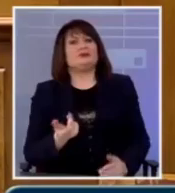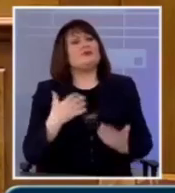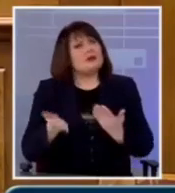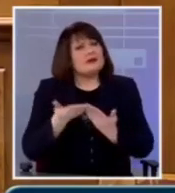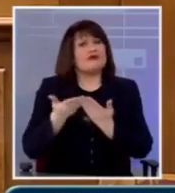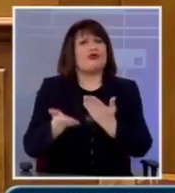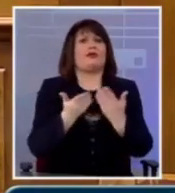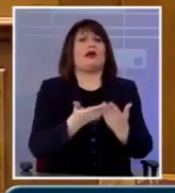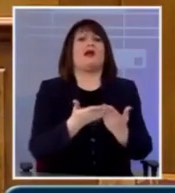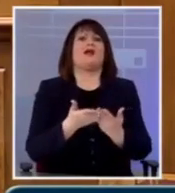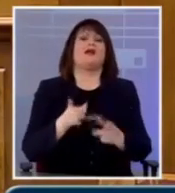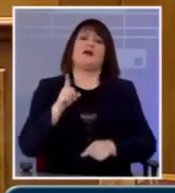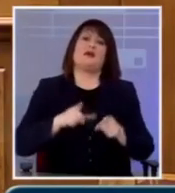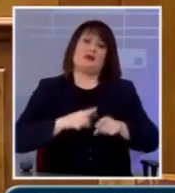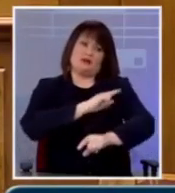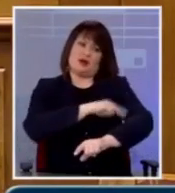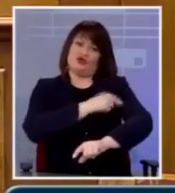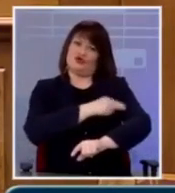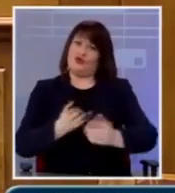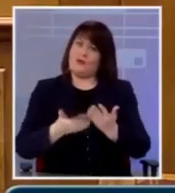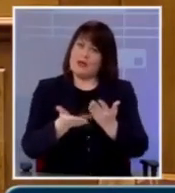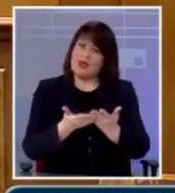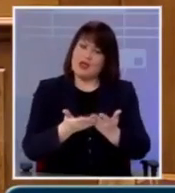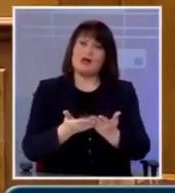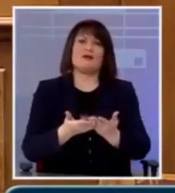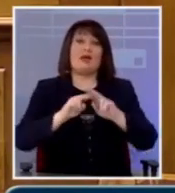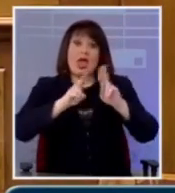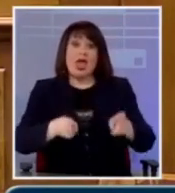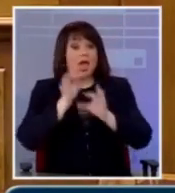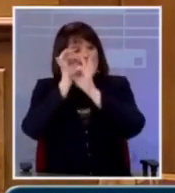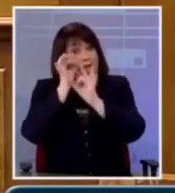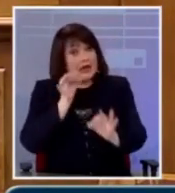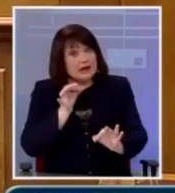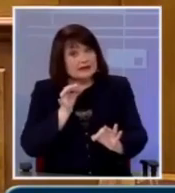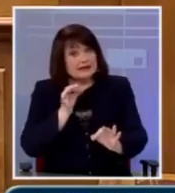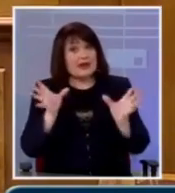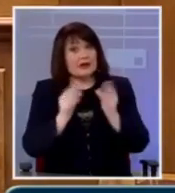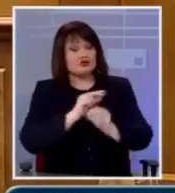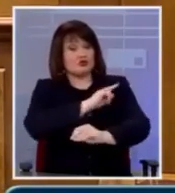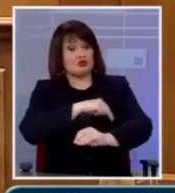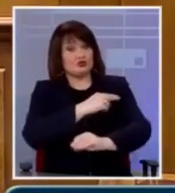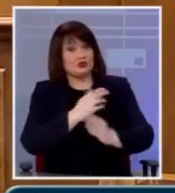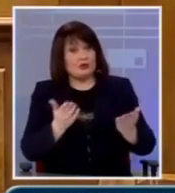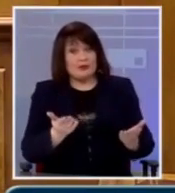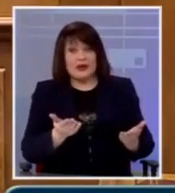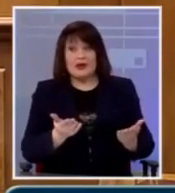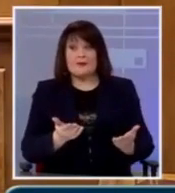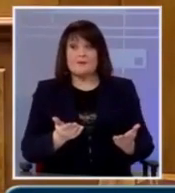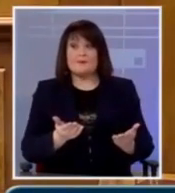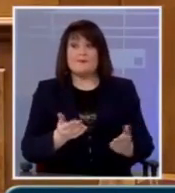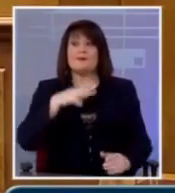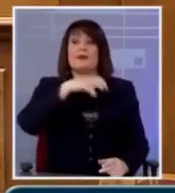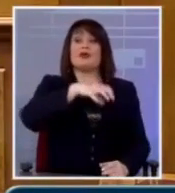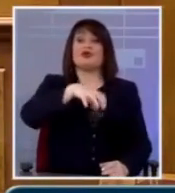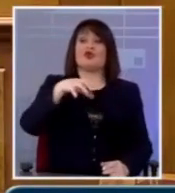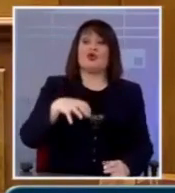ενισχύοντας προνομιακά την πρωτοβάθμια φροντίδα υγείας, τα εργαστήρια της πρωτοβάθμιας φροντίδας και των νοσοκομείων, τους τομείς